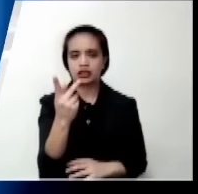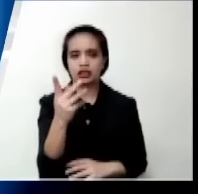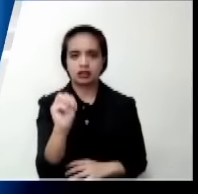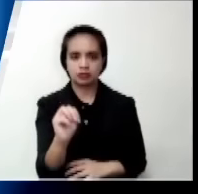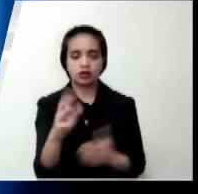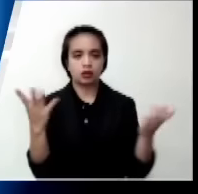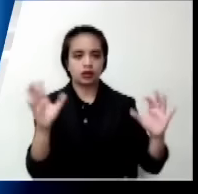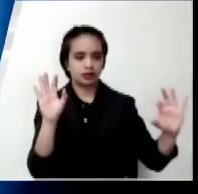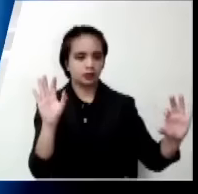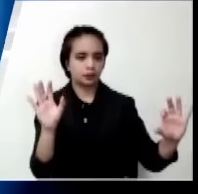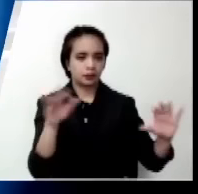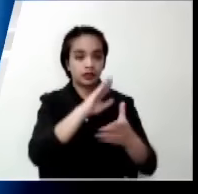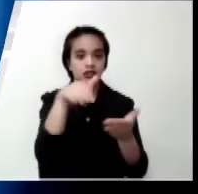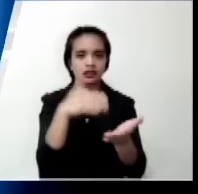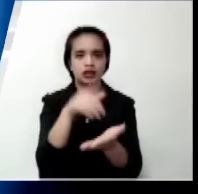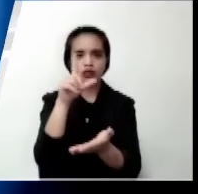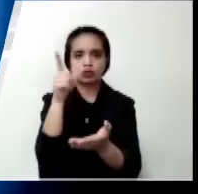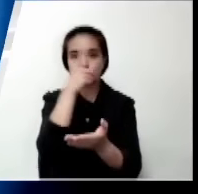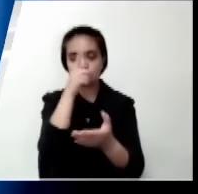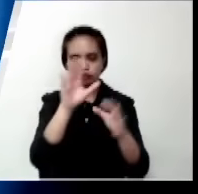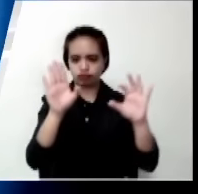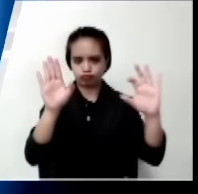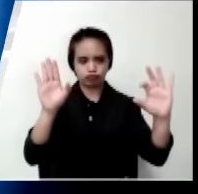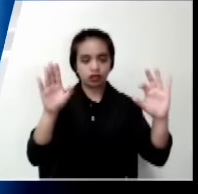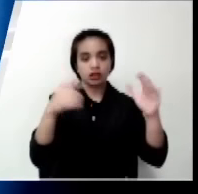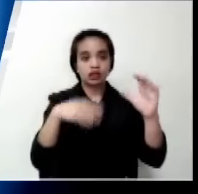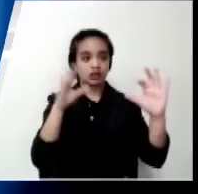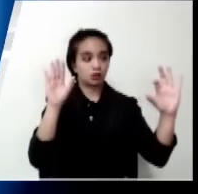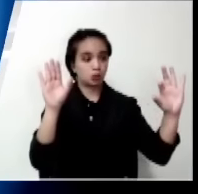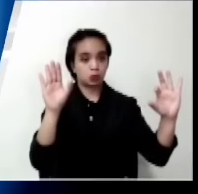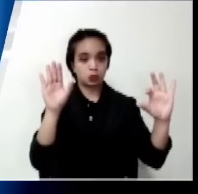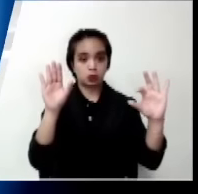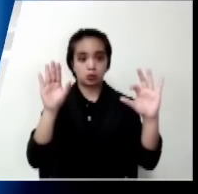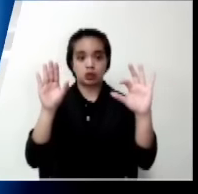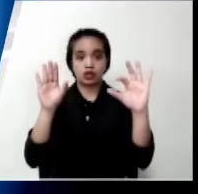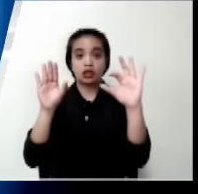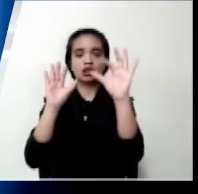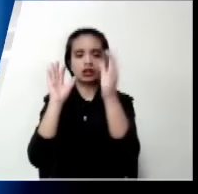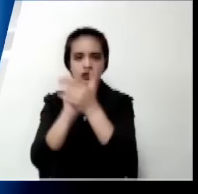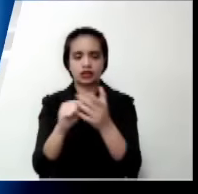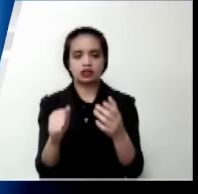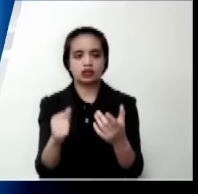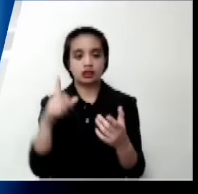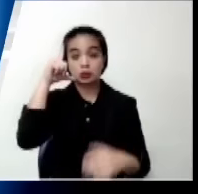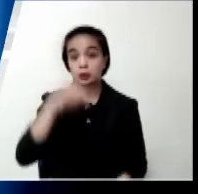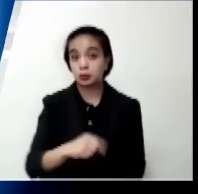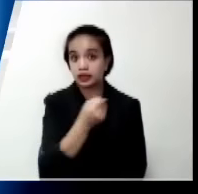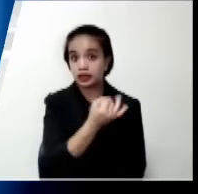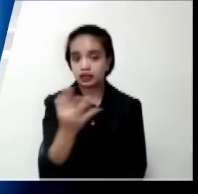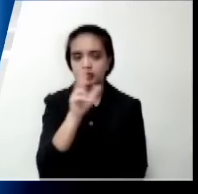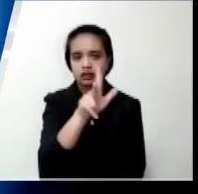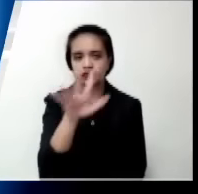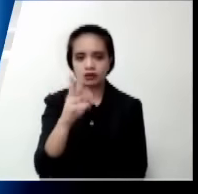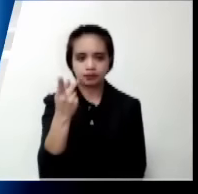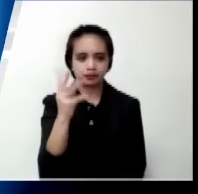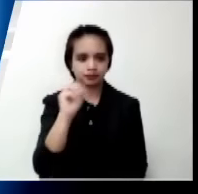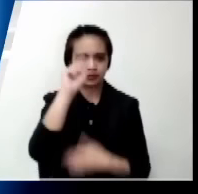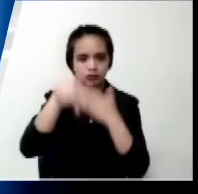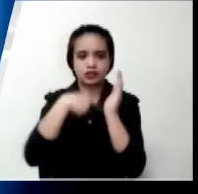ng Central Luzon. Sa ngayon po ay pa-west-northwest ang pagkilos po nito sa bilis naman na 35 kilometers per